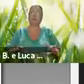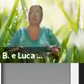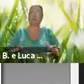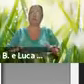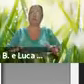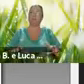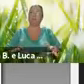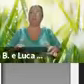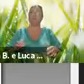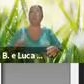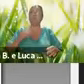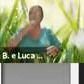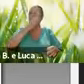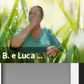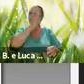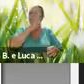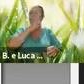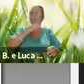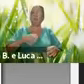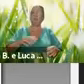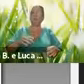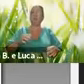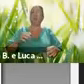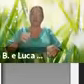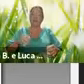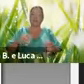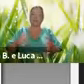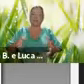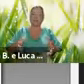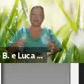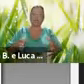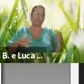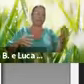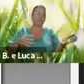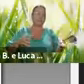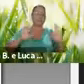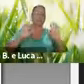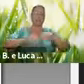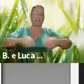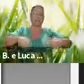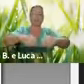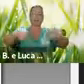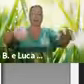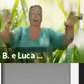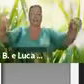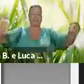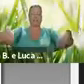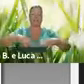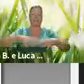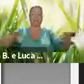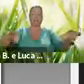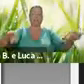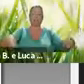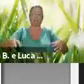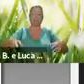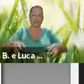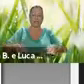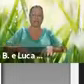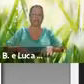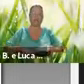sono già pronto. Então, lui non sa se lo spirito chiede da lui che se deve fare i quadri,